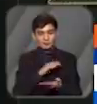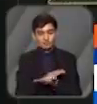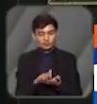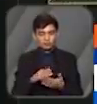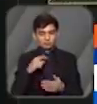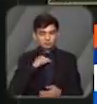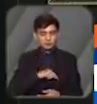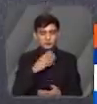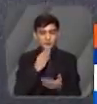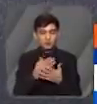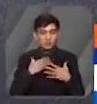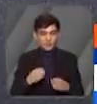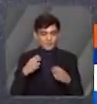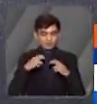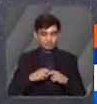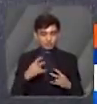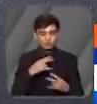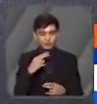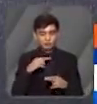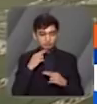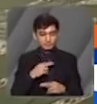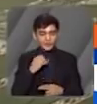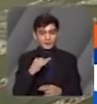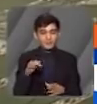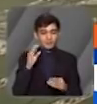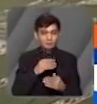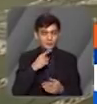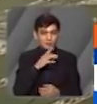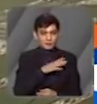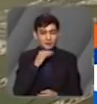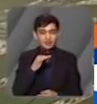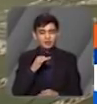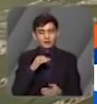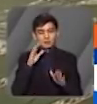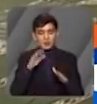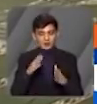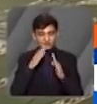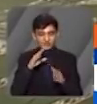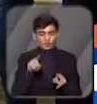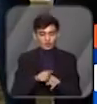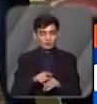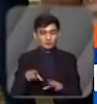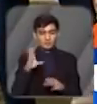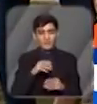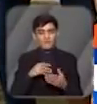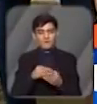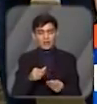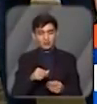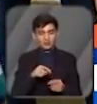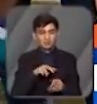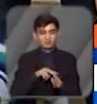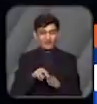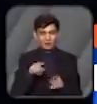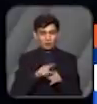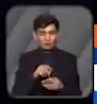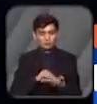сақтауға өз денсаулықтарын күтуге шақырып арнайы мәлімдеме жасады. Себебі шариғатта адам өзіне де айналасындағы адамдарға да зиян келтірмеу туралы жазылған.